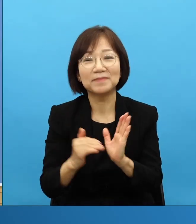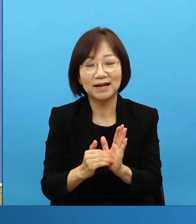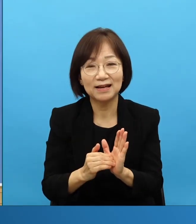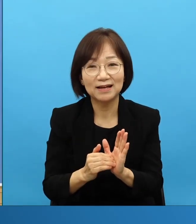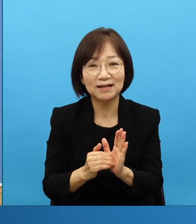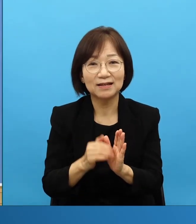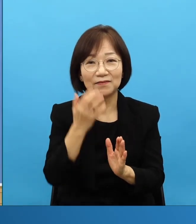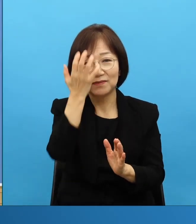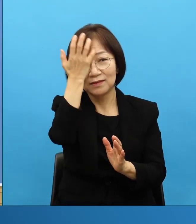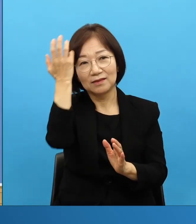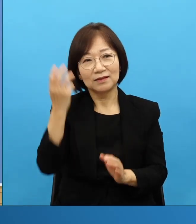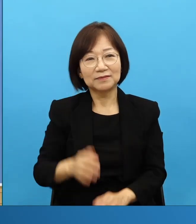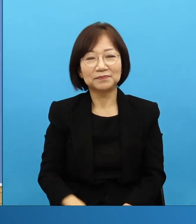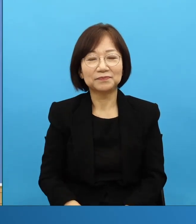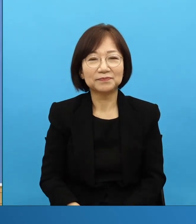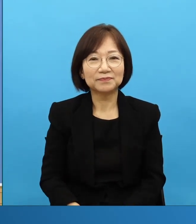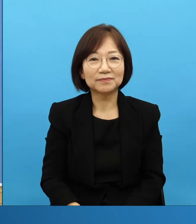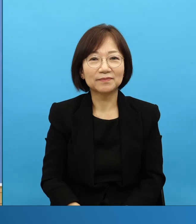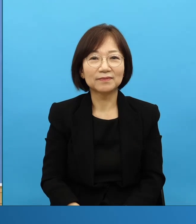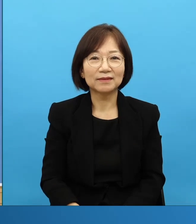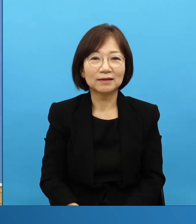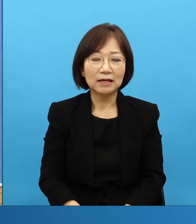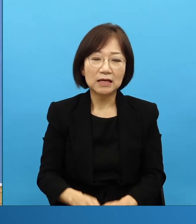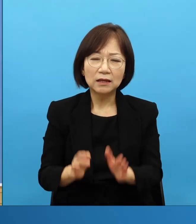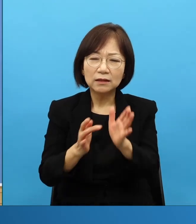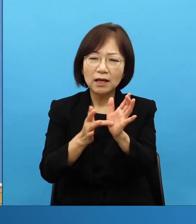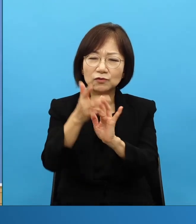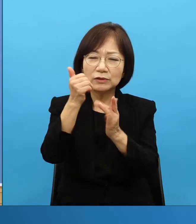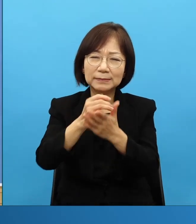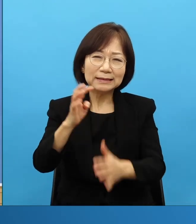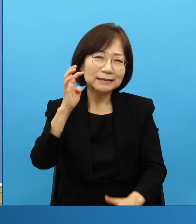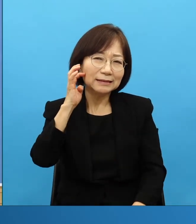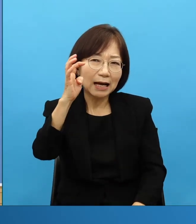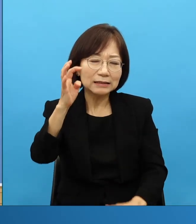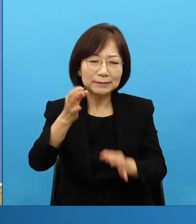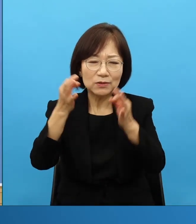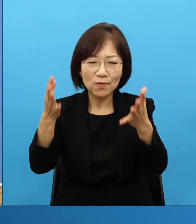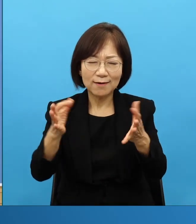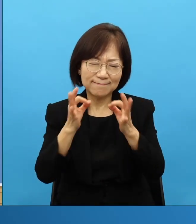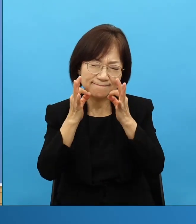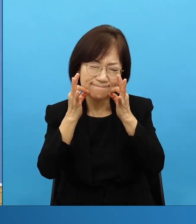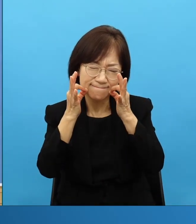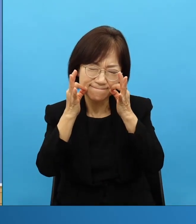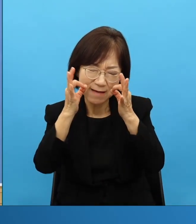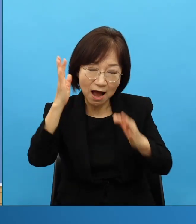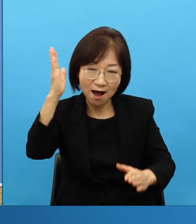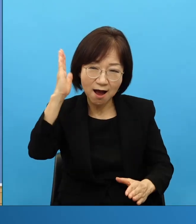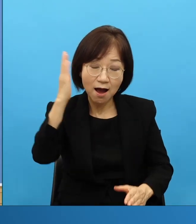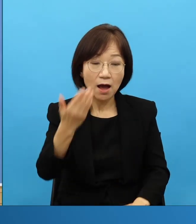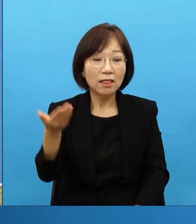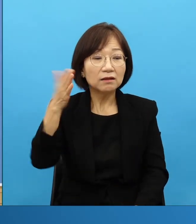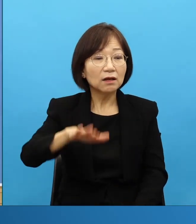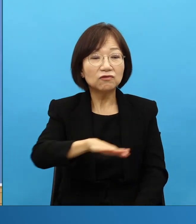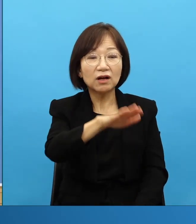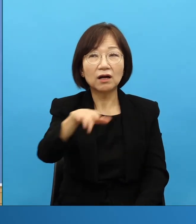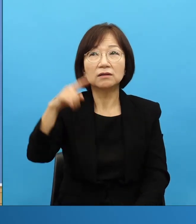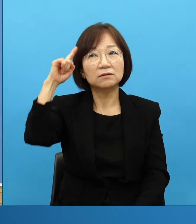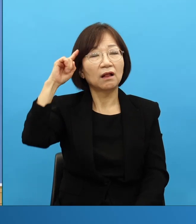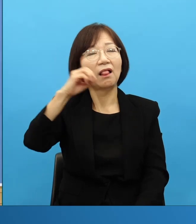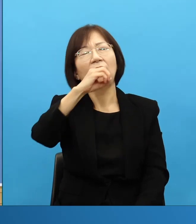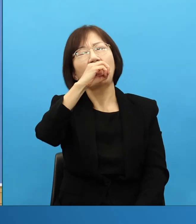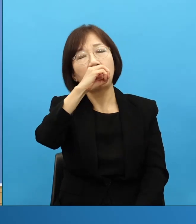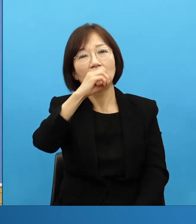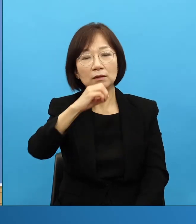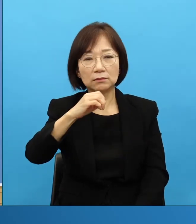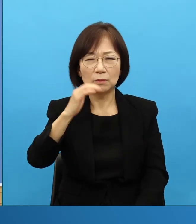동안이나 애타게 마지막 설명했는데 우리는 단 한 번도 생각하지 않는다는 거는 그건 진짜 너무 이상한 거죠. It's so strange if we do not think even once